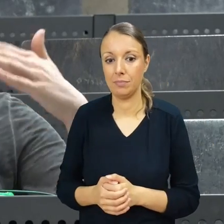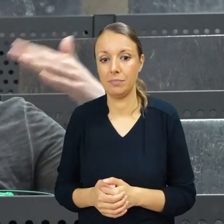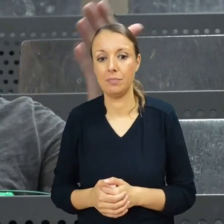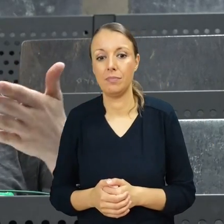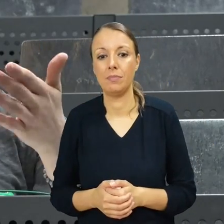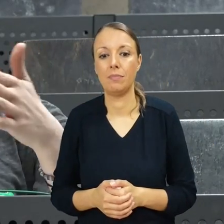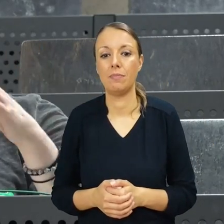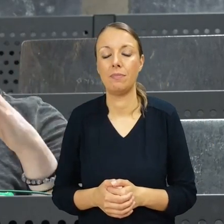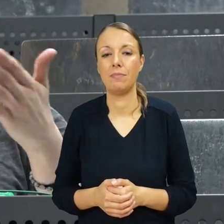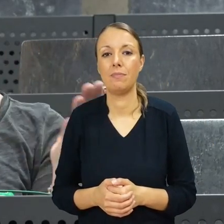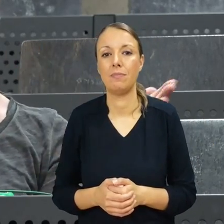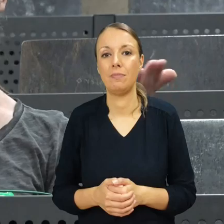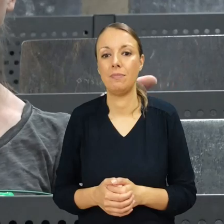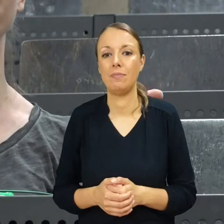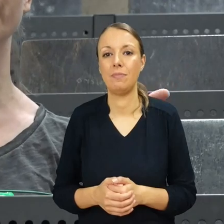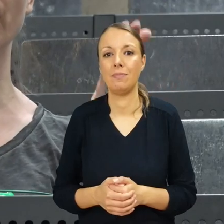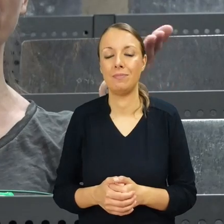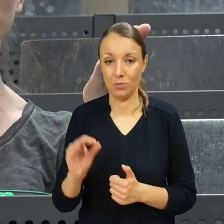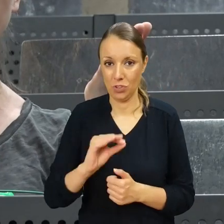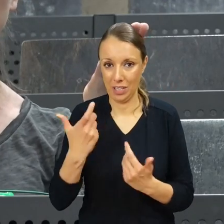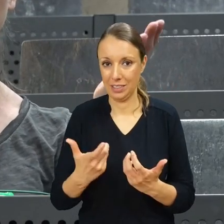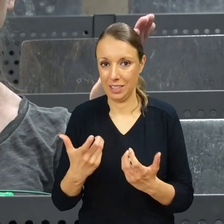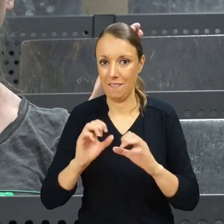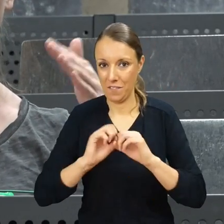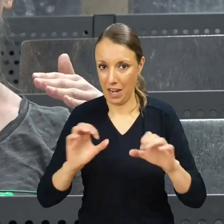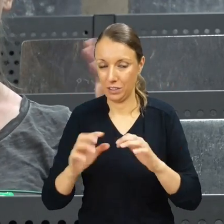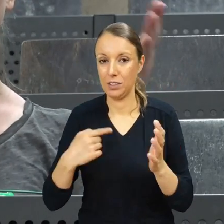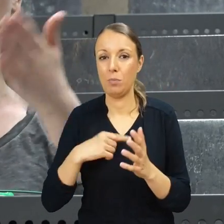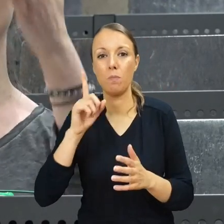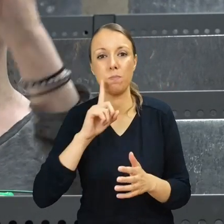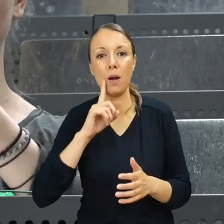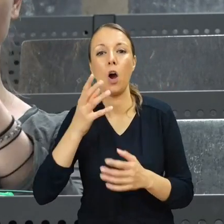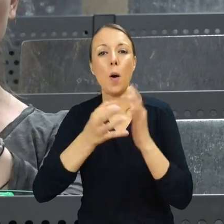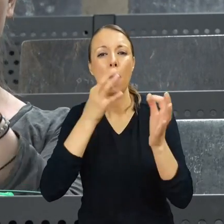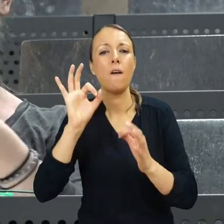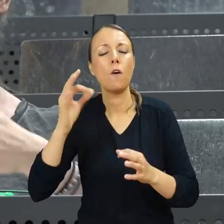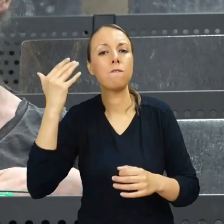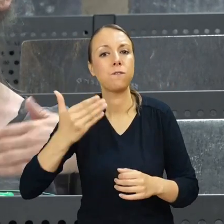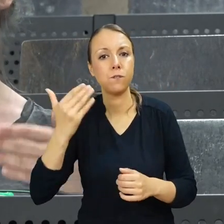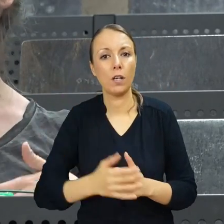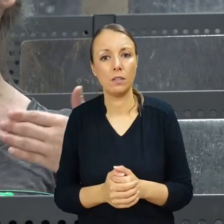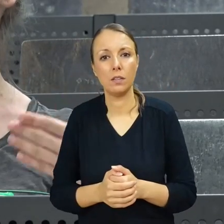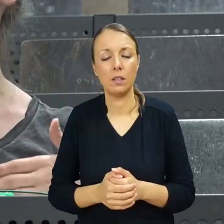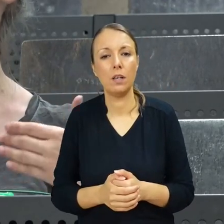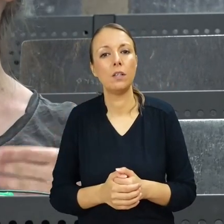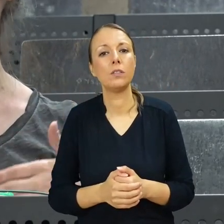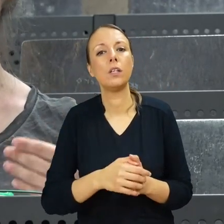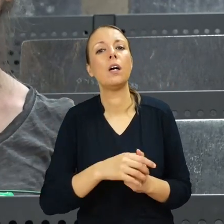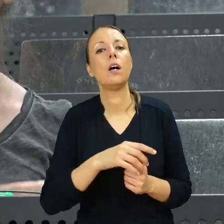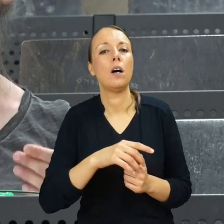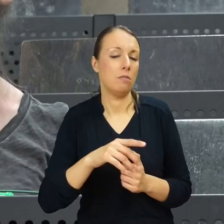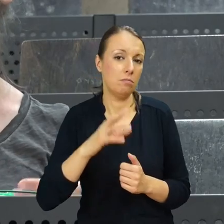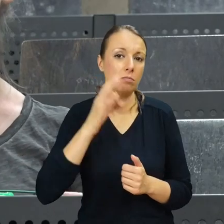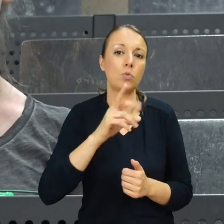Ja tylko jeszcze chciałam wyjaśnić, bo w swojej wypowiedzi powiedział pan, że tak jak powiedziała Paula Kucińska, że